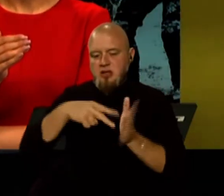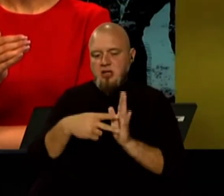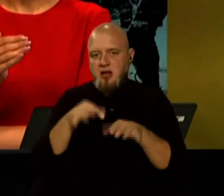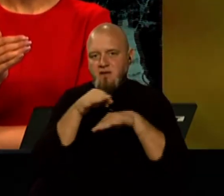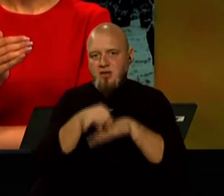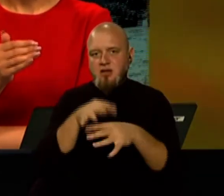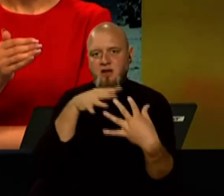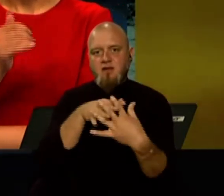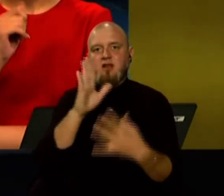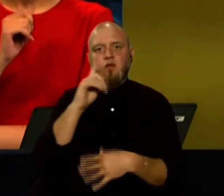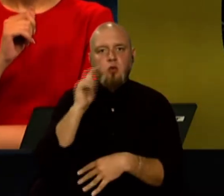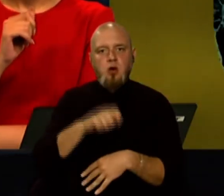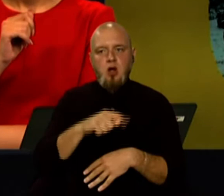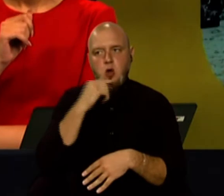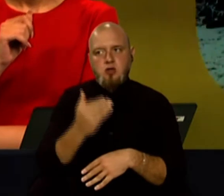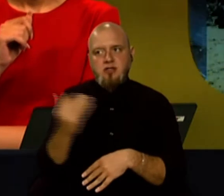ведення війни в Україні російська?